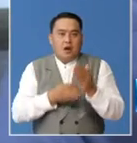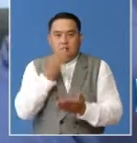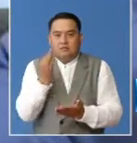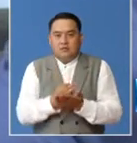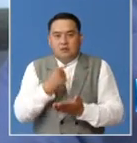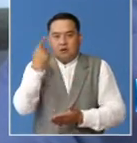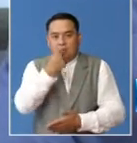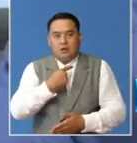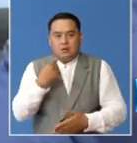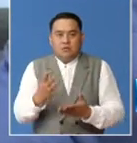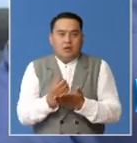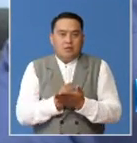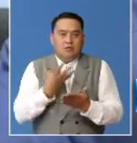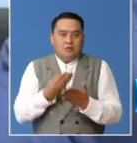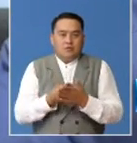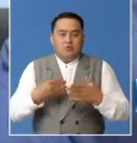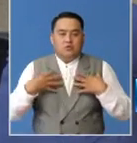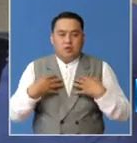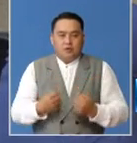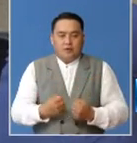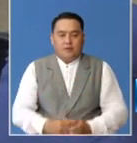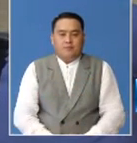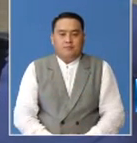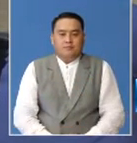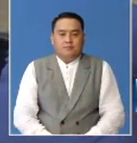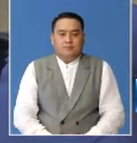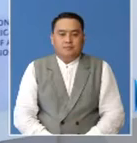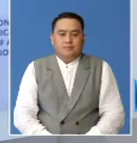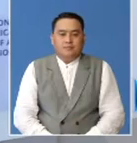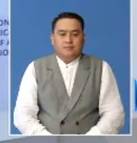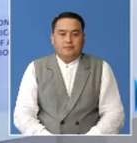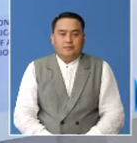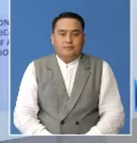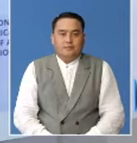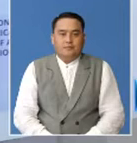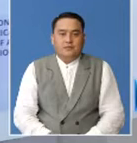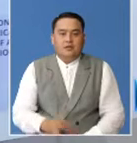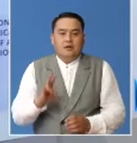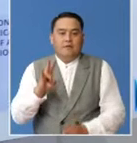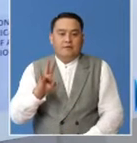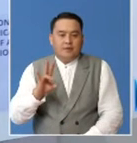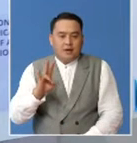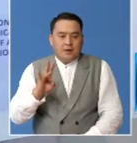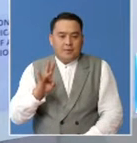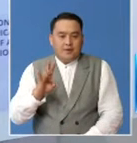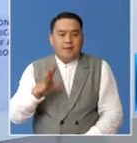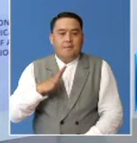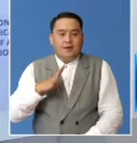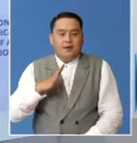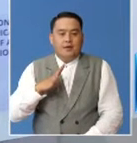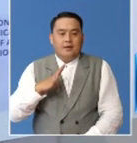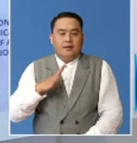ответственности граждан за сохранность своего здоровья, подчеркнули собравшиеся. В ноябре было разработано